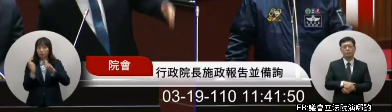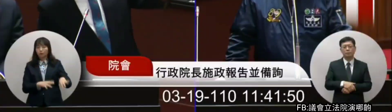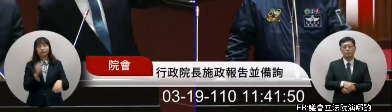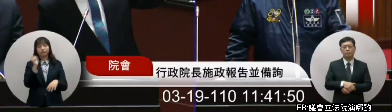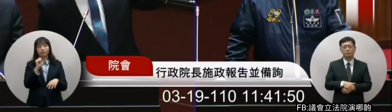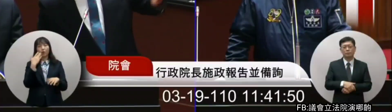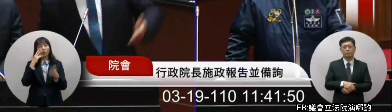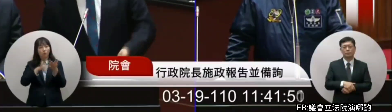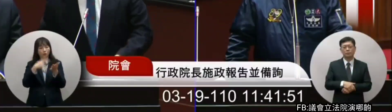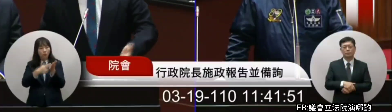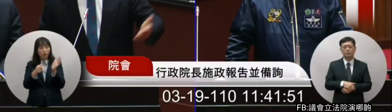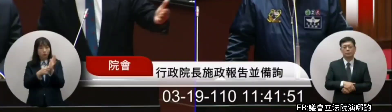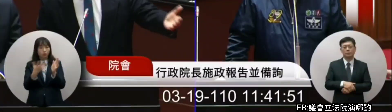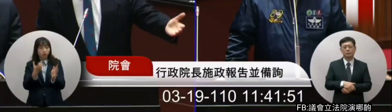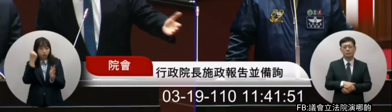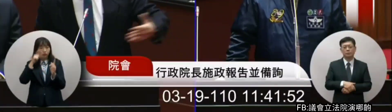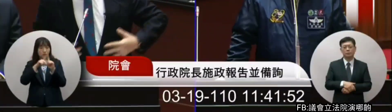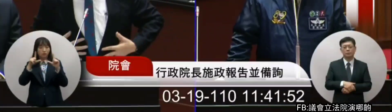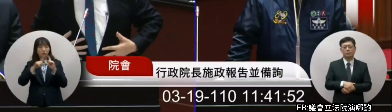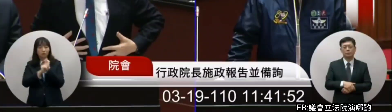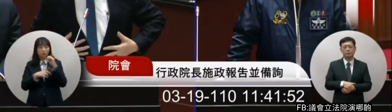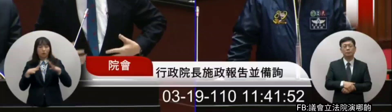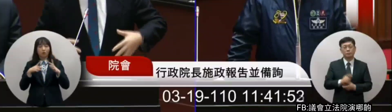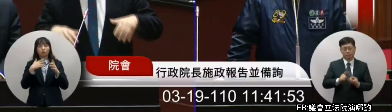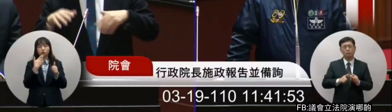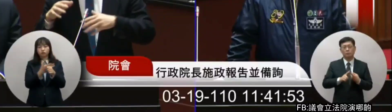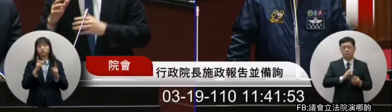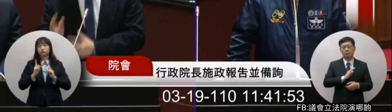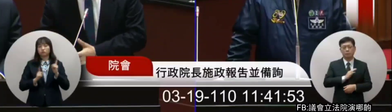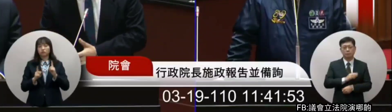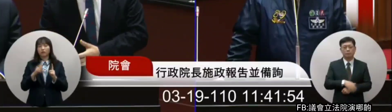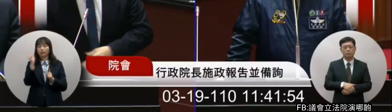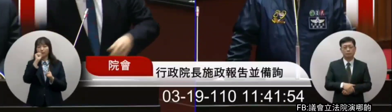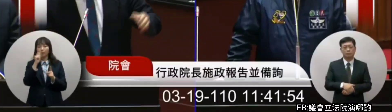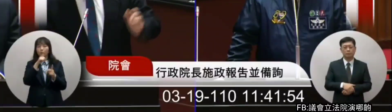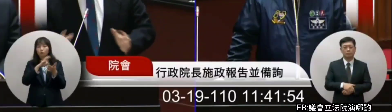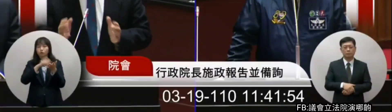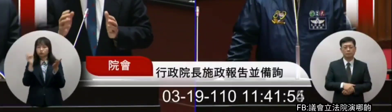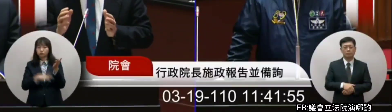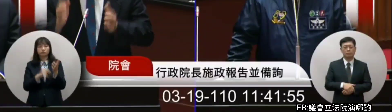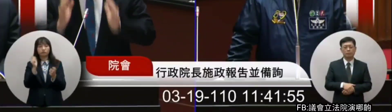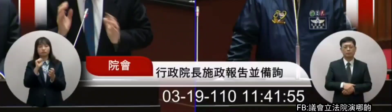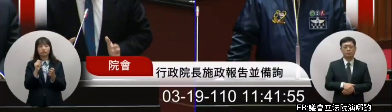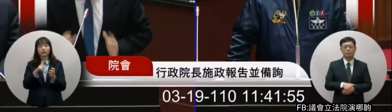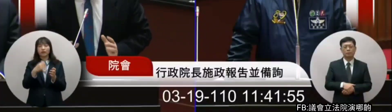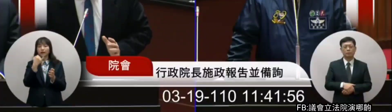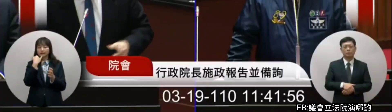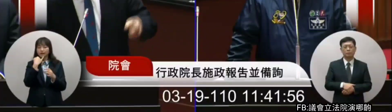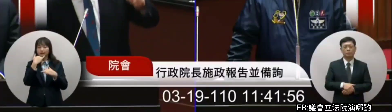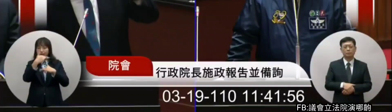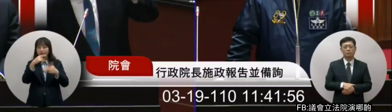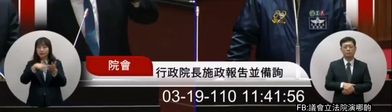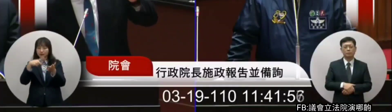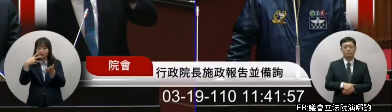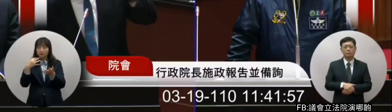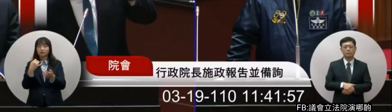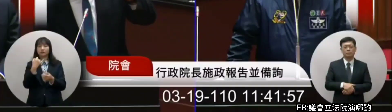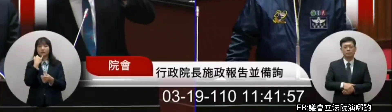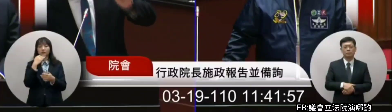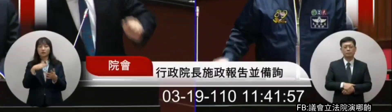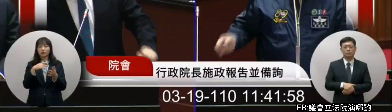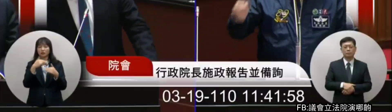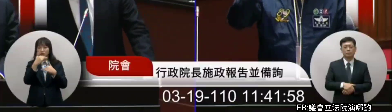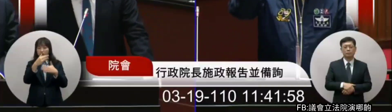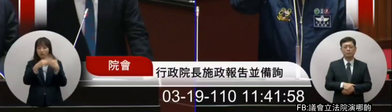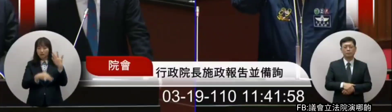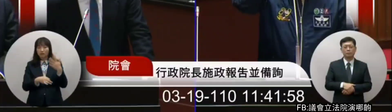哦，改名也是大法官说一个自由，他主观的自由， 当然， 所以也不能让他抛弃。那当然是可以限制，那限制这